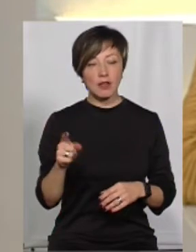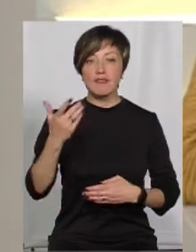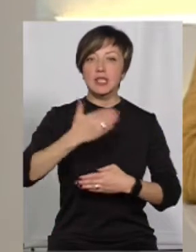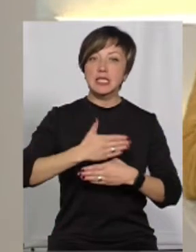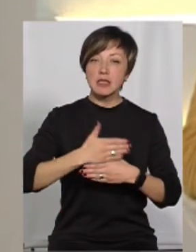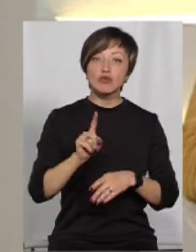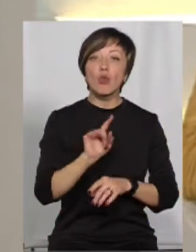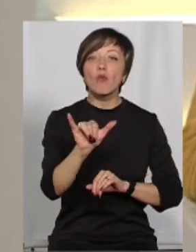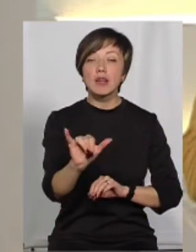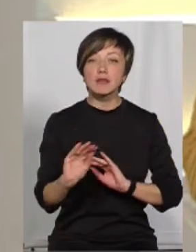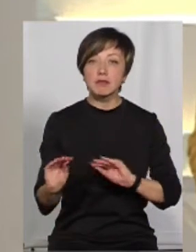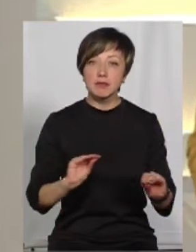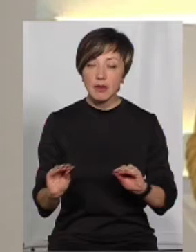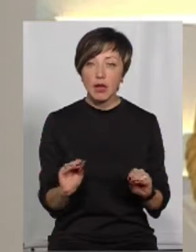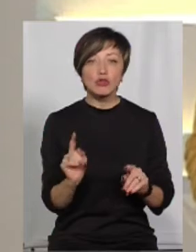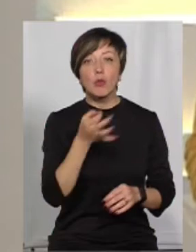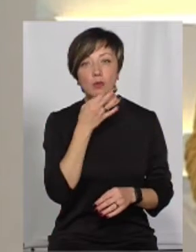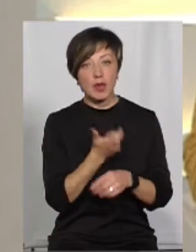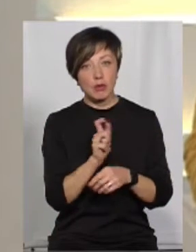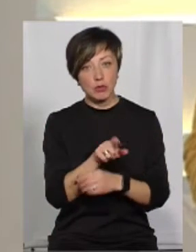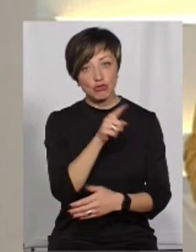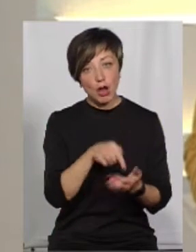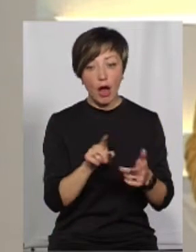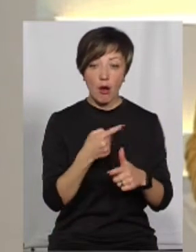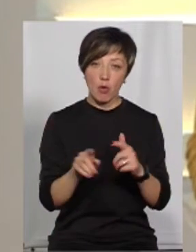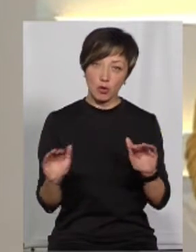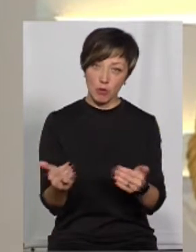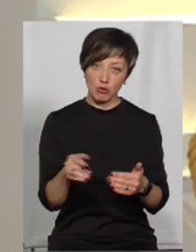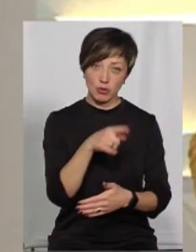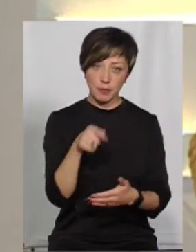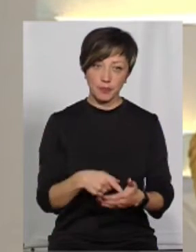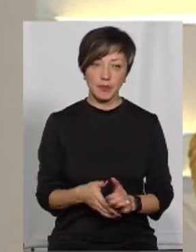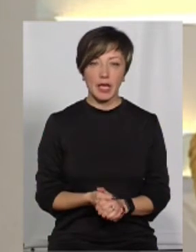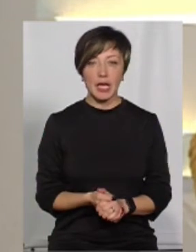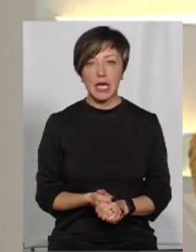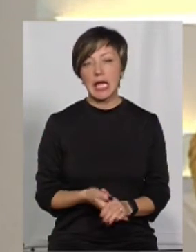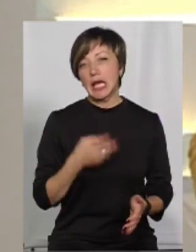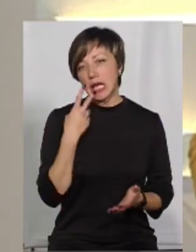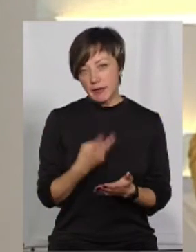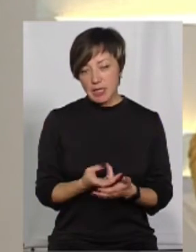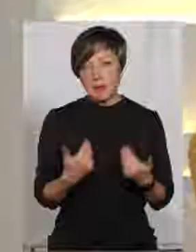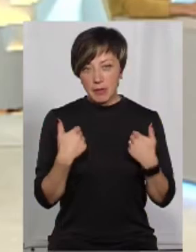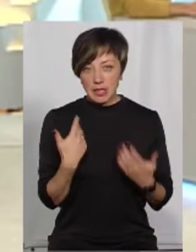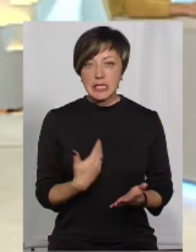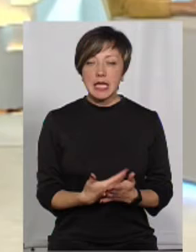в театрі, що подобається хмельничанам найбільше або найменше? Ну, дивіться, мені здається, що,